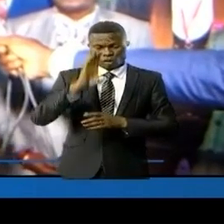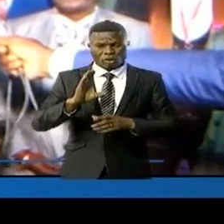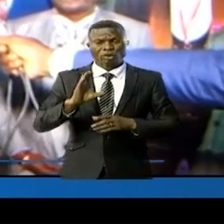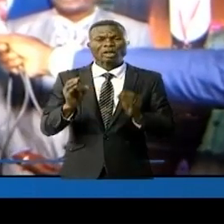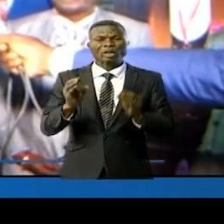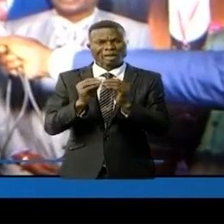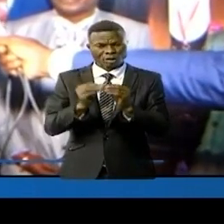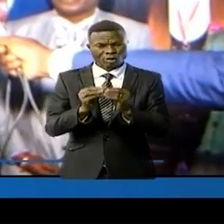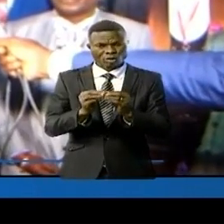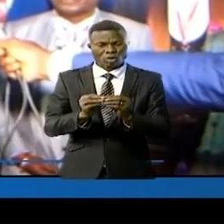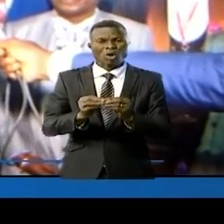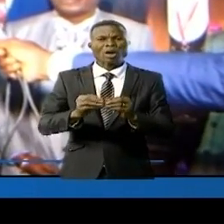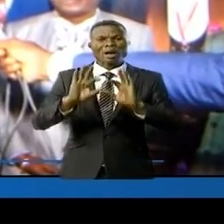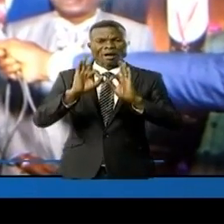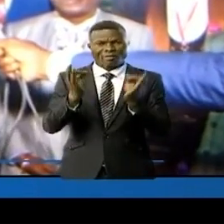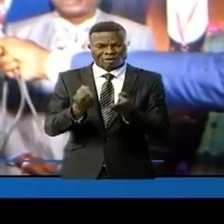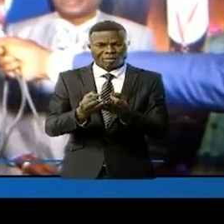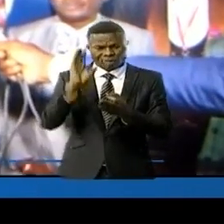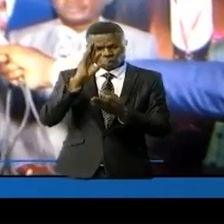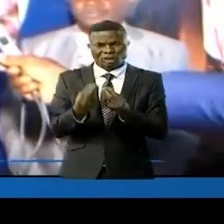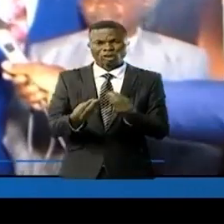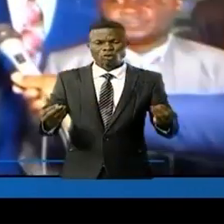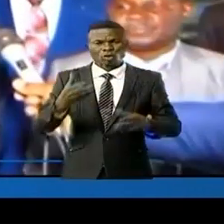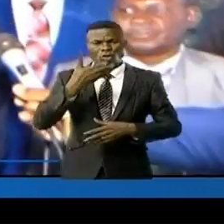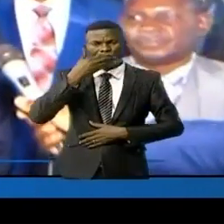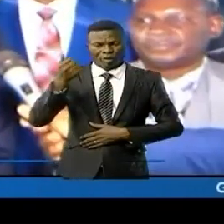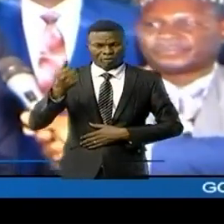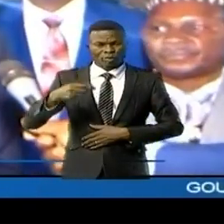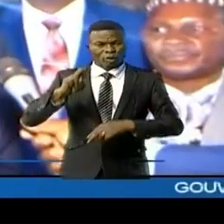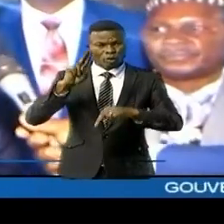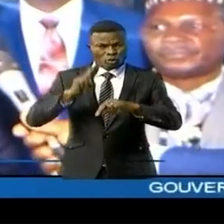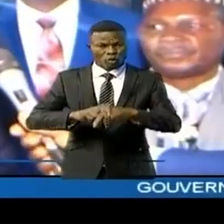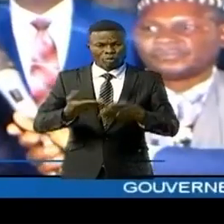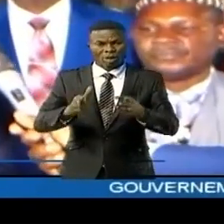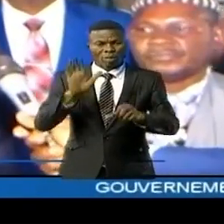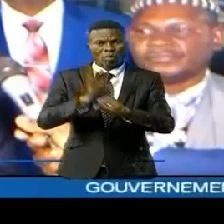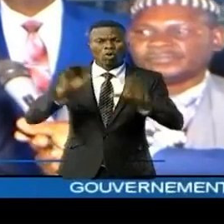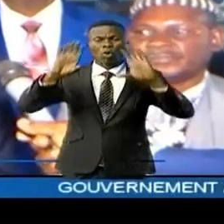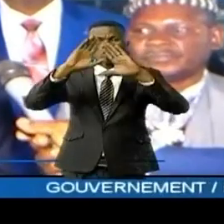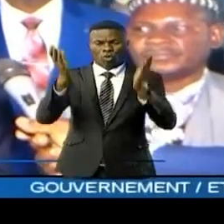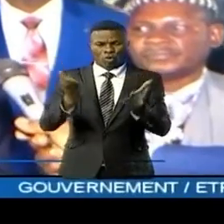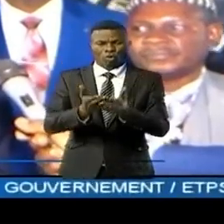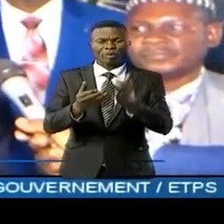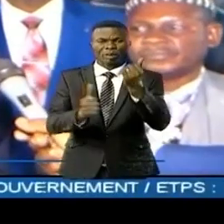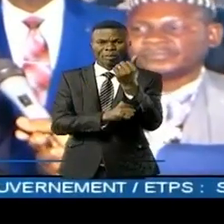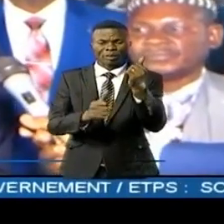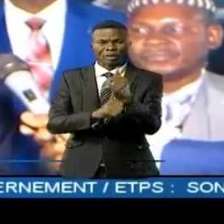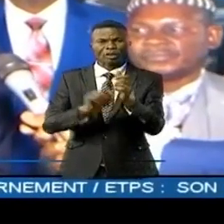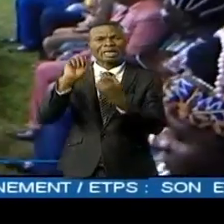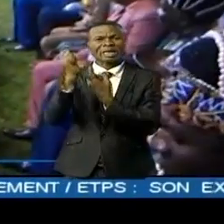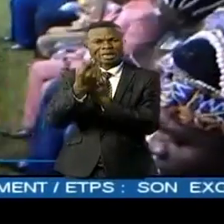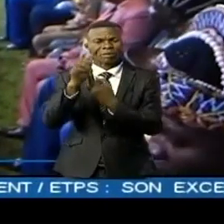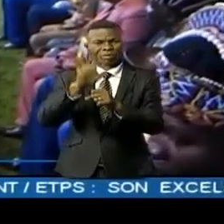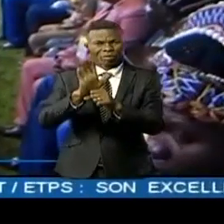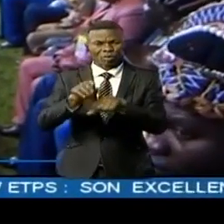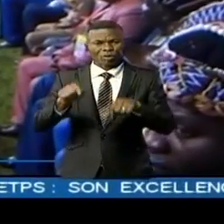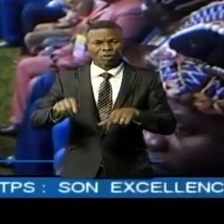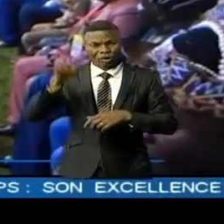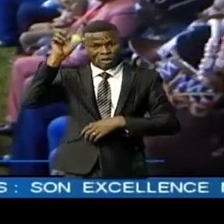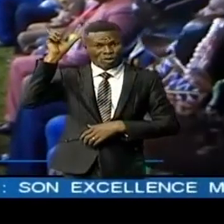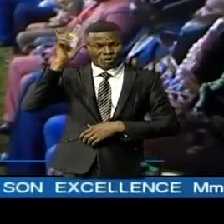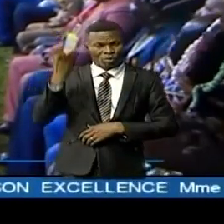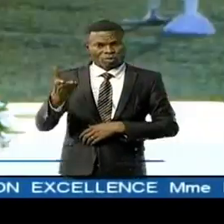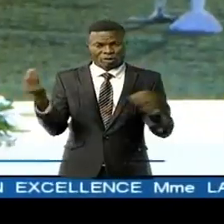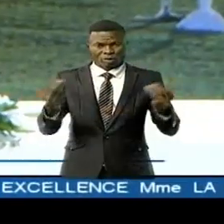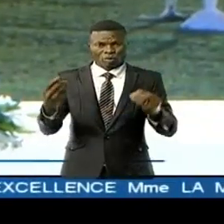table pour régler à l'amiable. Nous vivons avec beaucoup de communautés ici, dans cette province. Alors c'est comme ça que